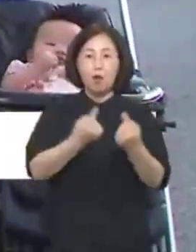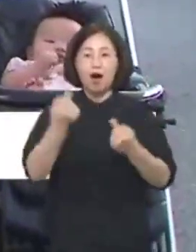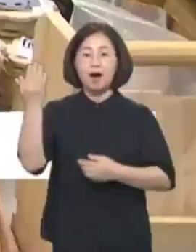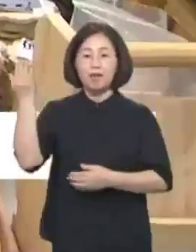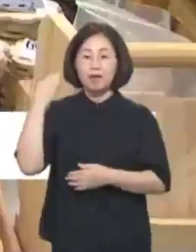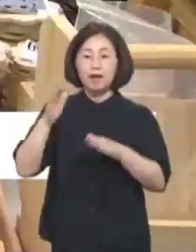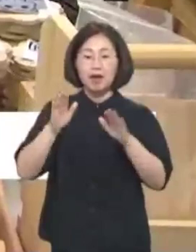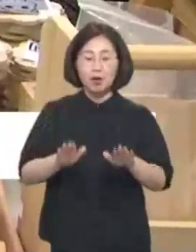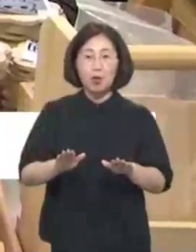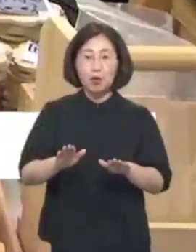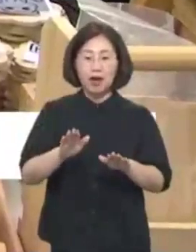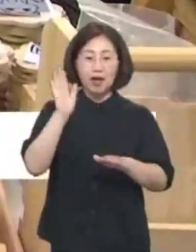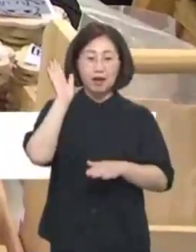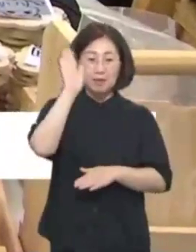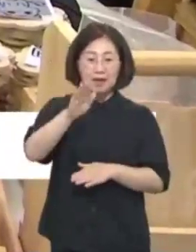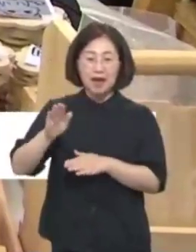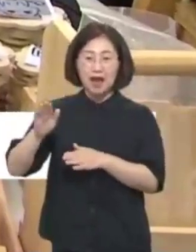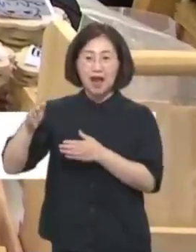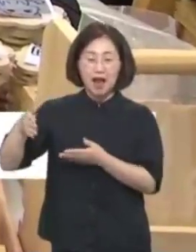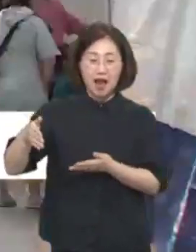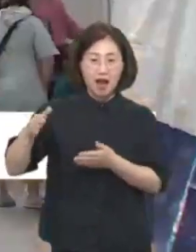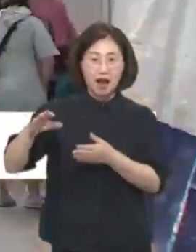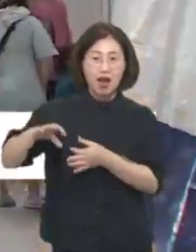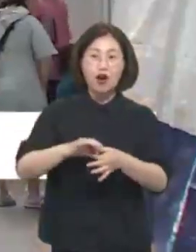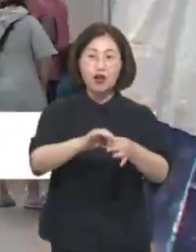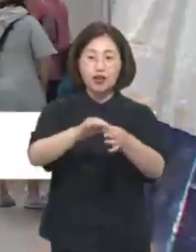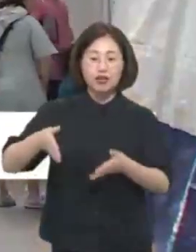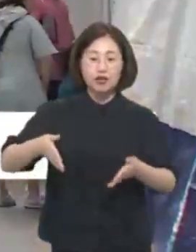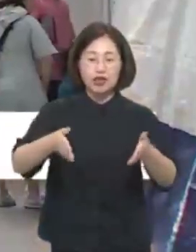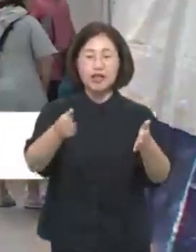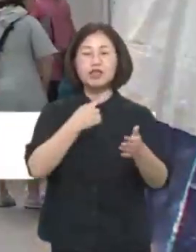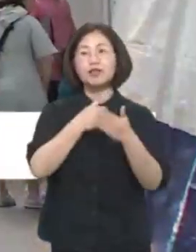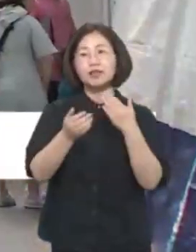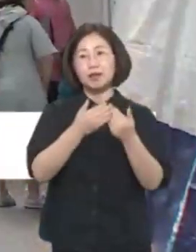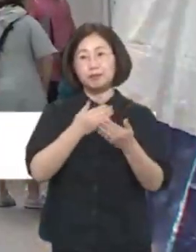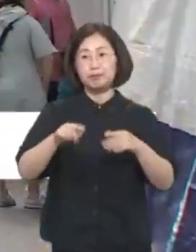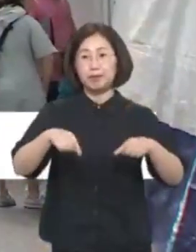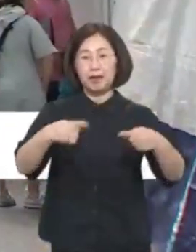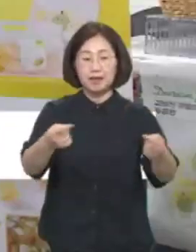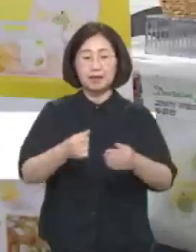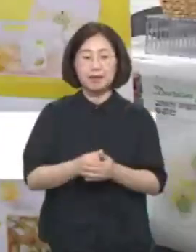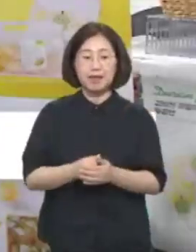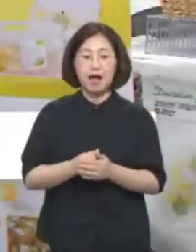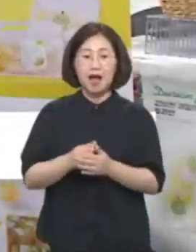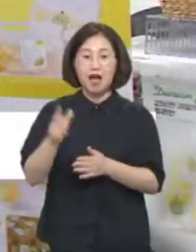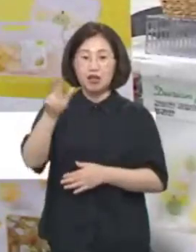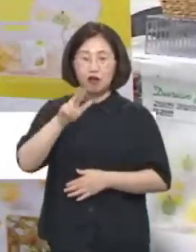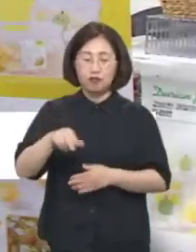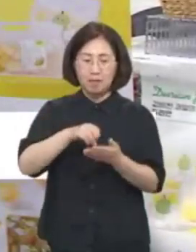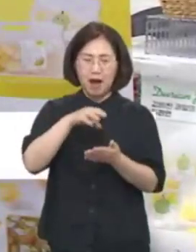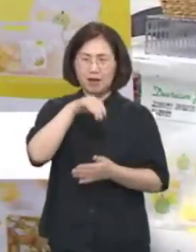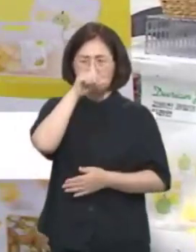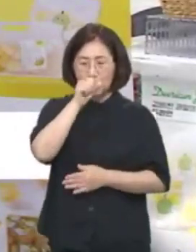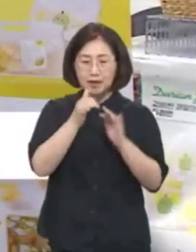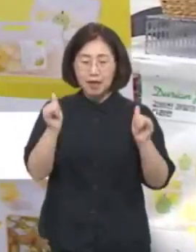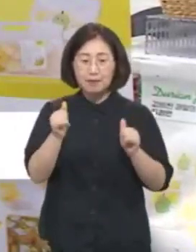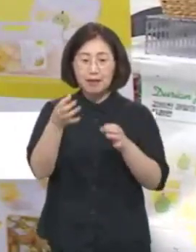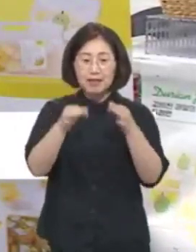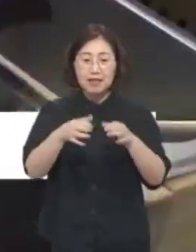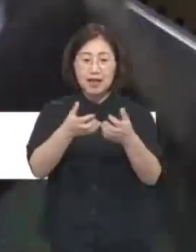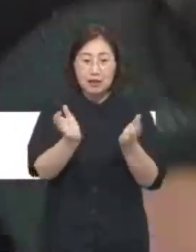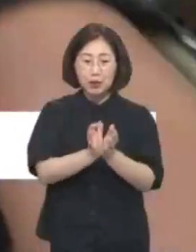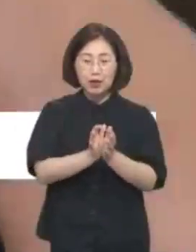거리 공연을 관람하고 체험 행사에도 참여했습니다. 특히 전국 빵 애호가들로부터 빵 성지로 통하는 중앙로 은행동 일원에